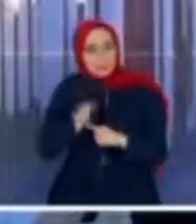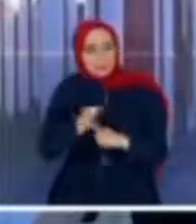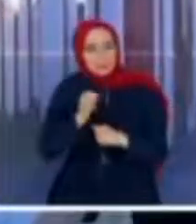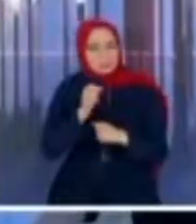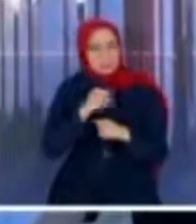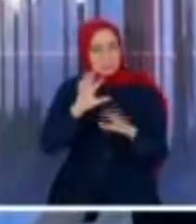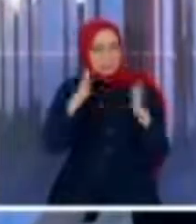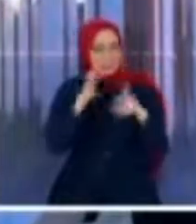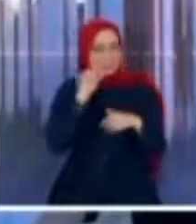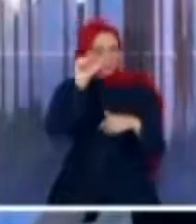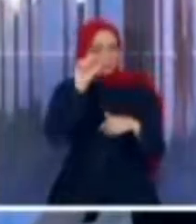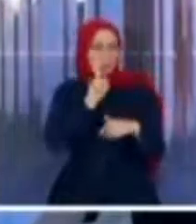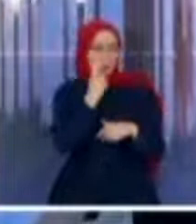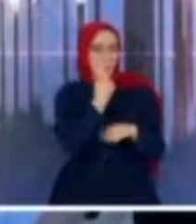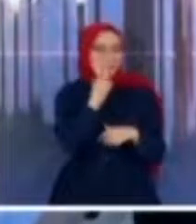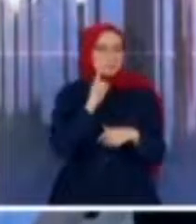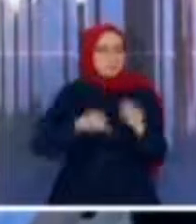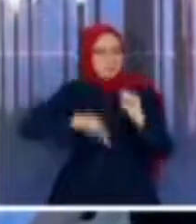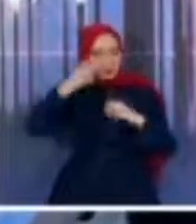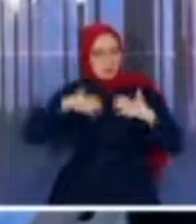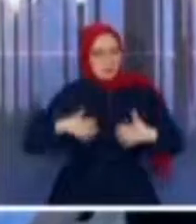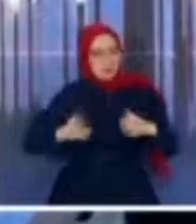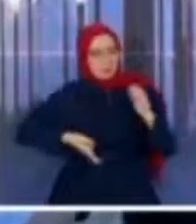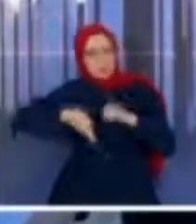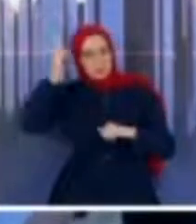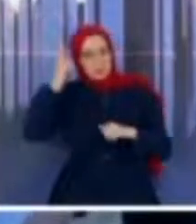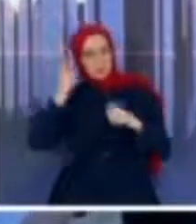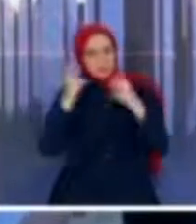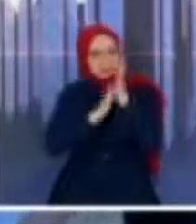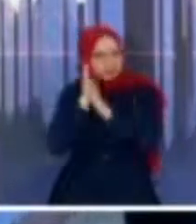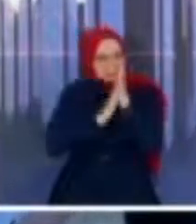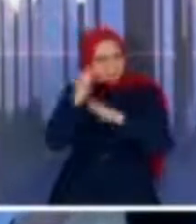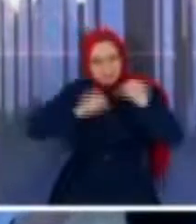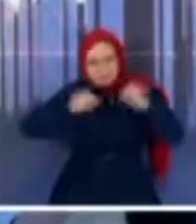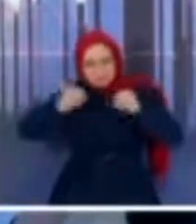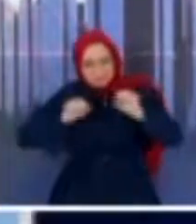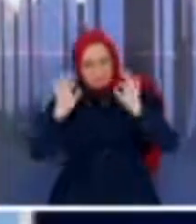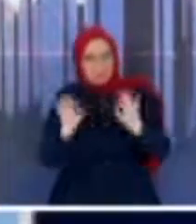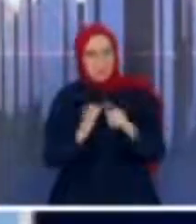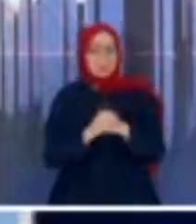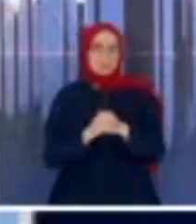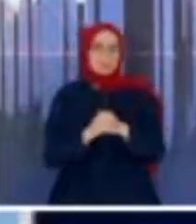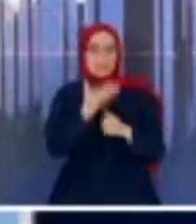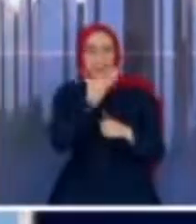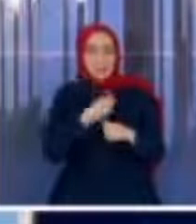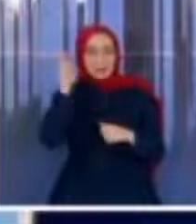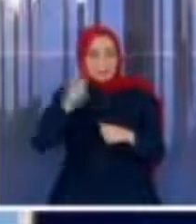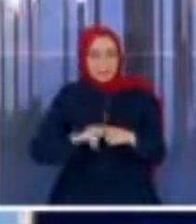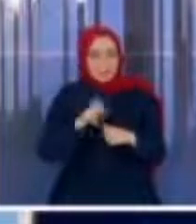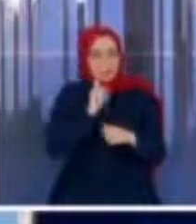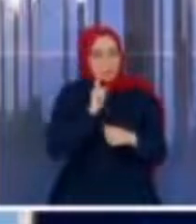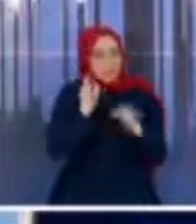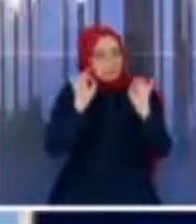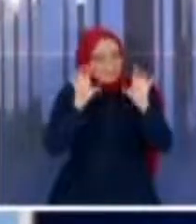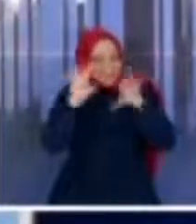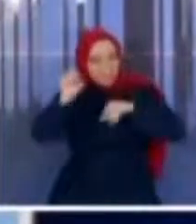وحده والكلهم تبارك الله. تشوف في الحماس شنو رايك؟ حاجة مزيانة طبعا وجود العنصر النسائي، سيما في